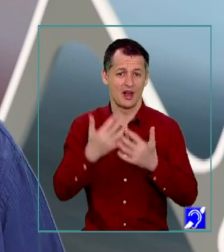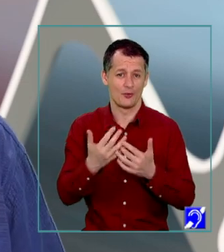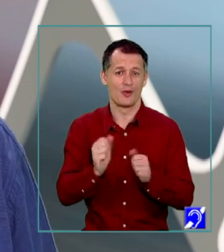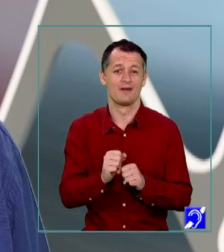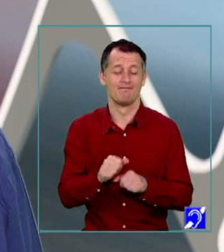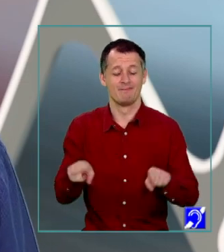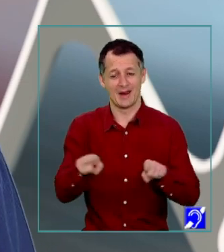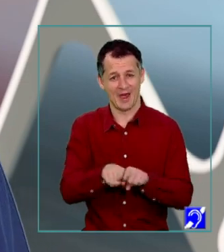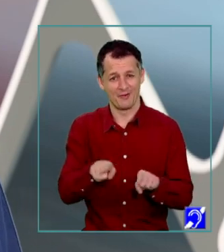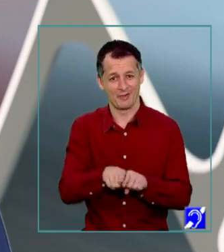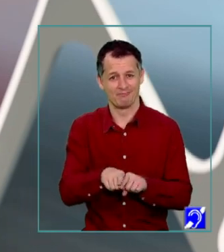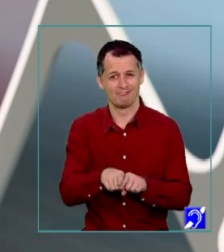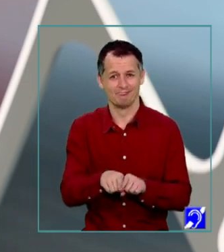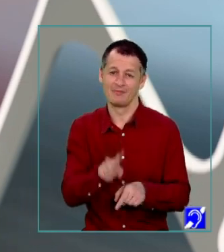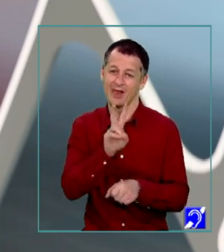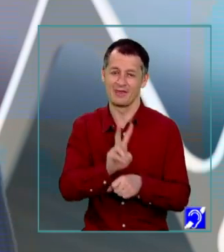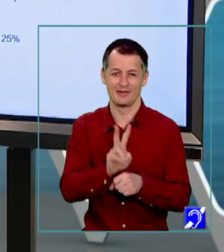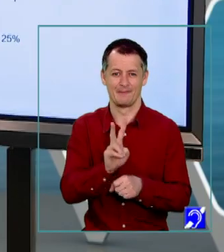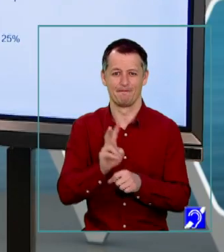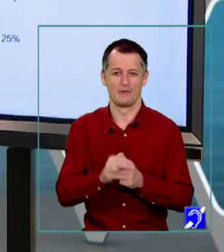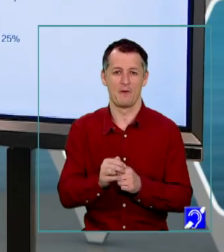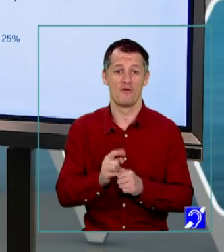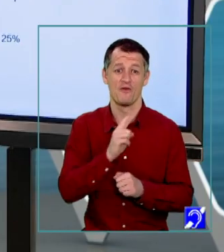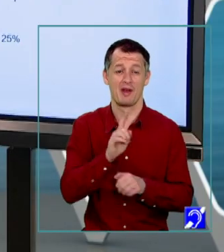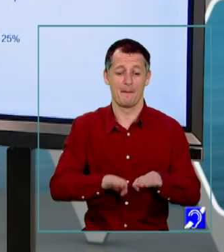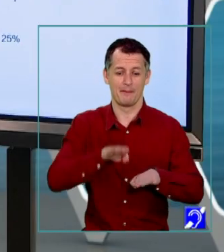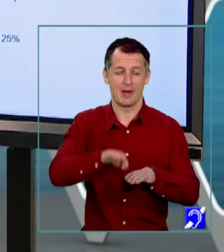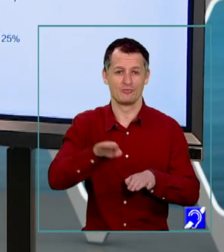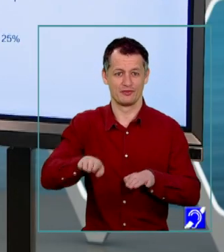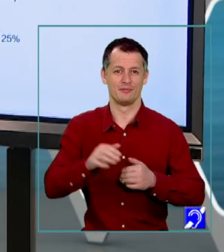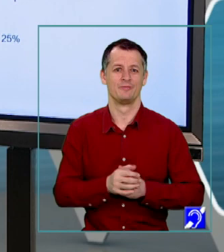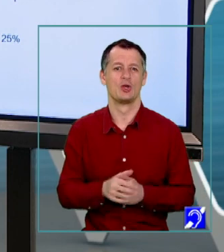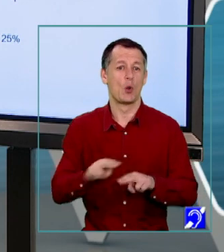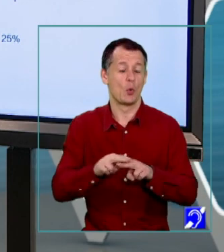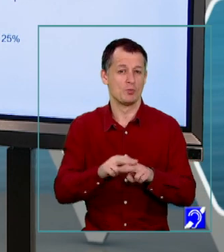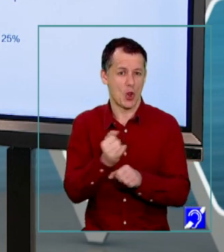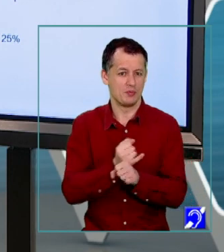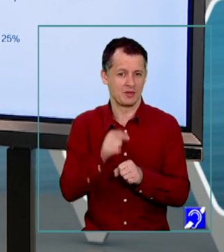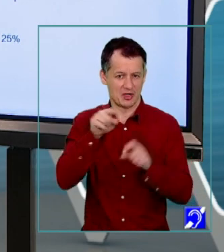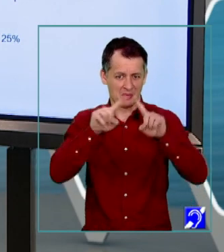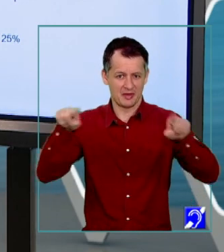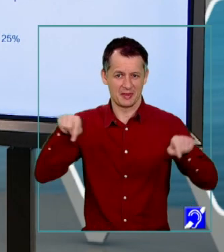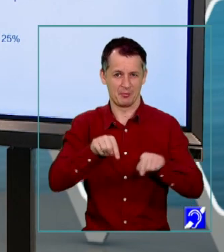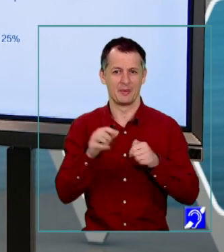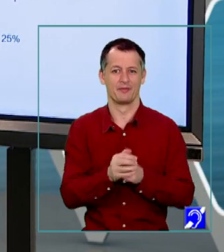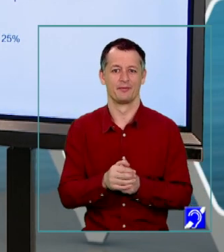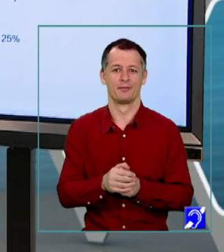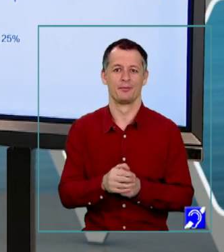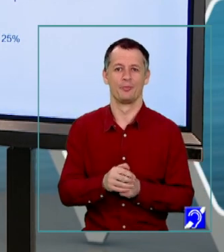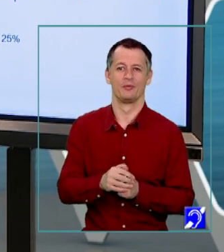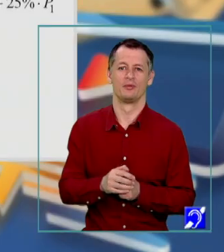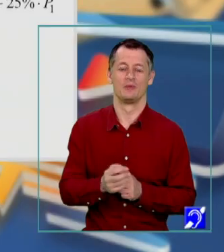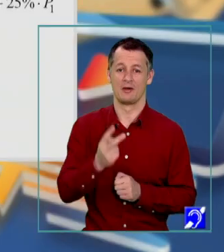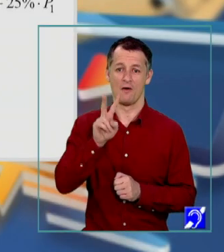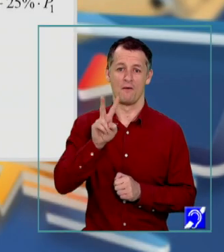muncitorește, să le luați pas cu pas, așa cum se observă și pe tablă. Din textul problemei rezultă că